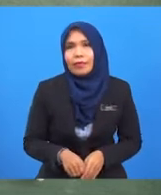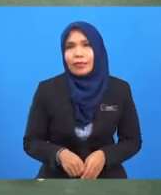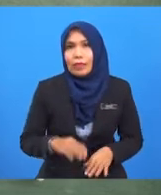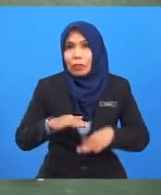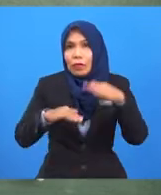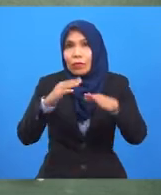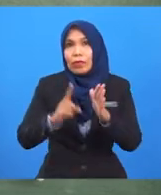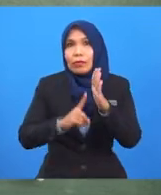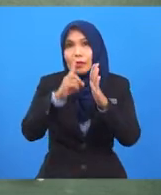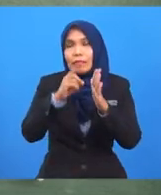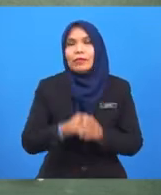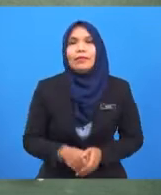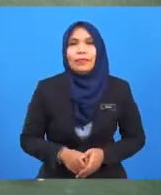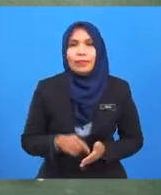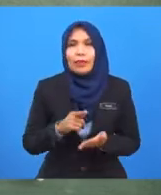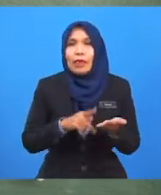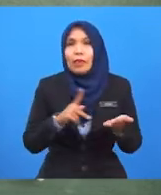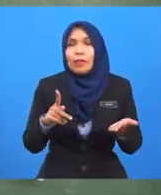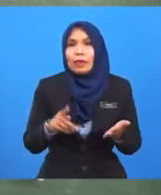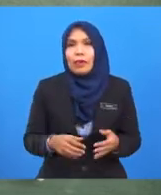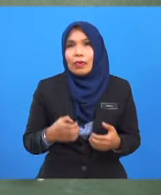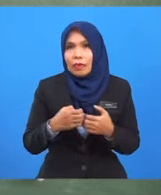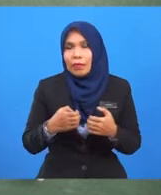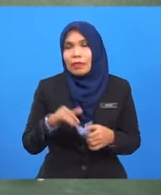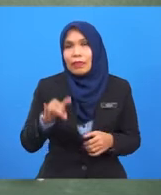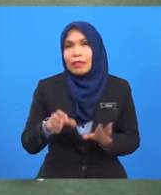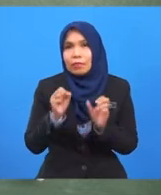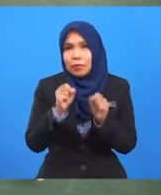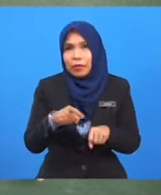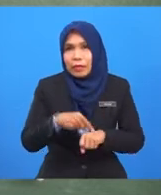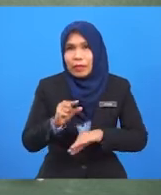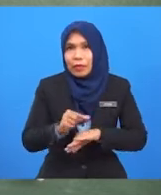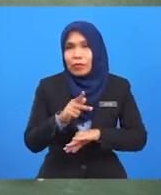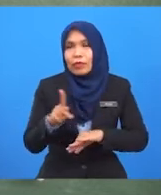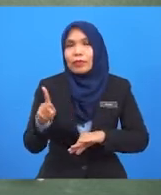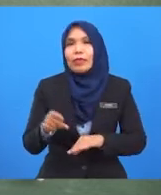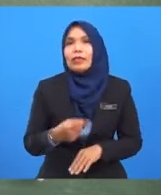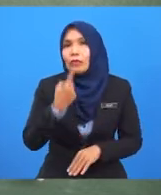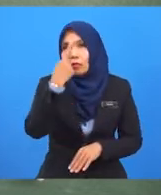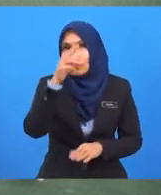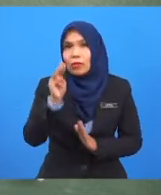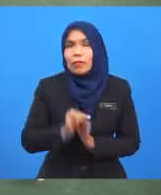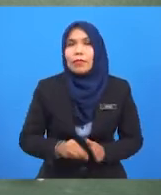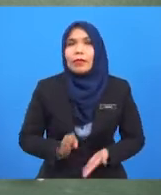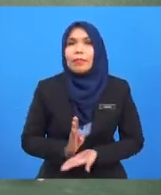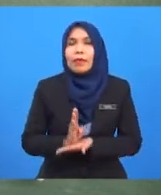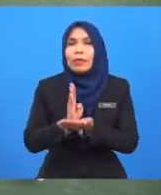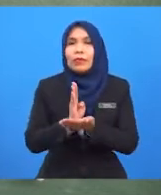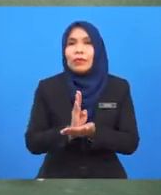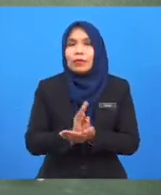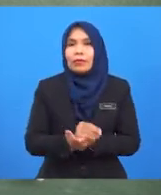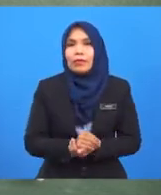tinggi, apakah mesin yang boleh digunakan untuk membantu mangsa